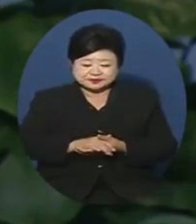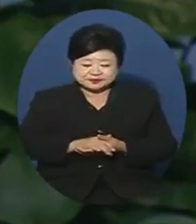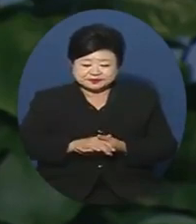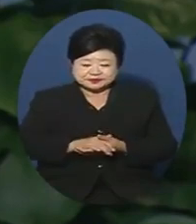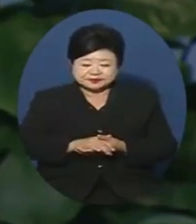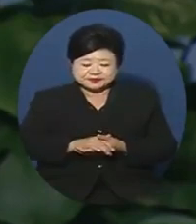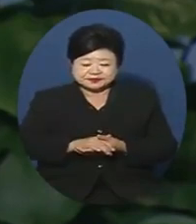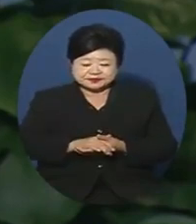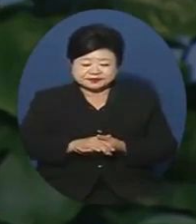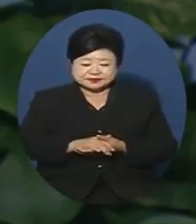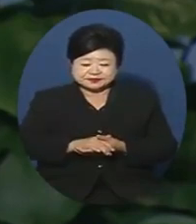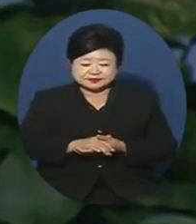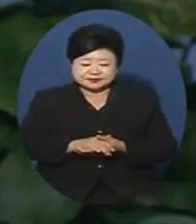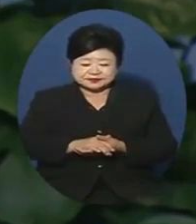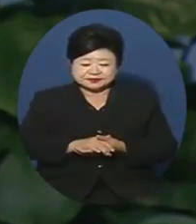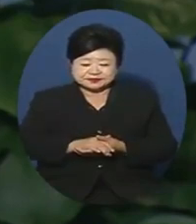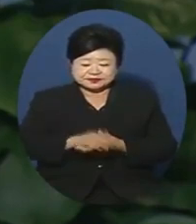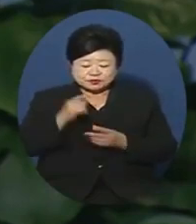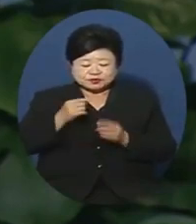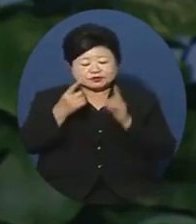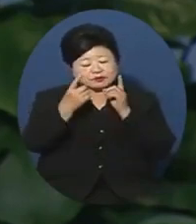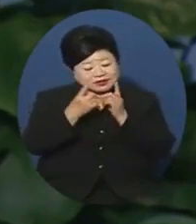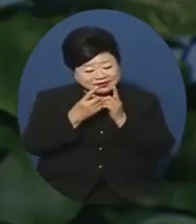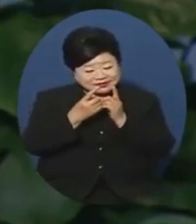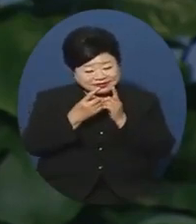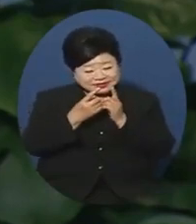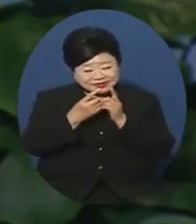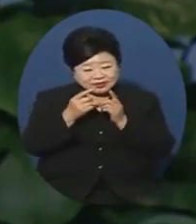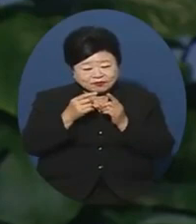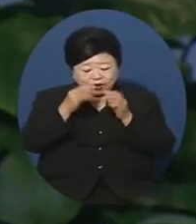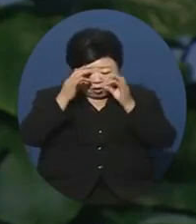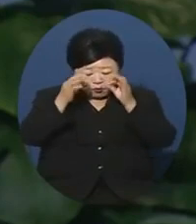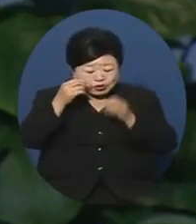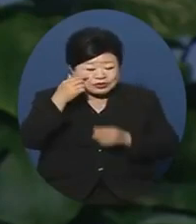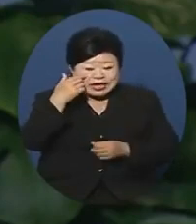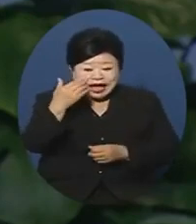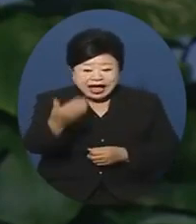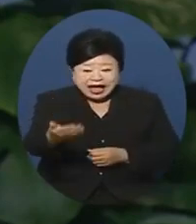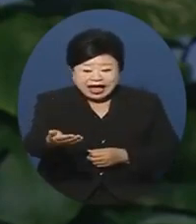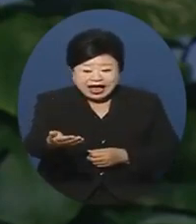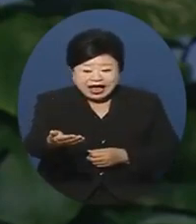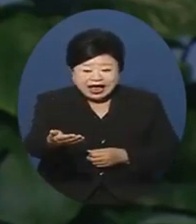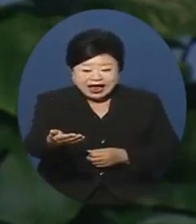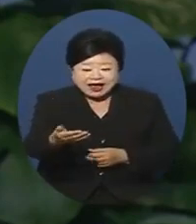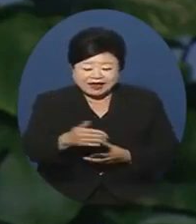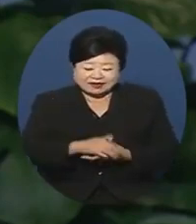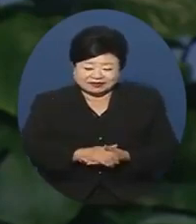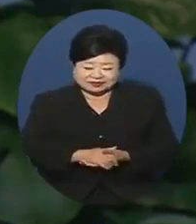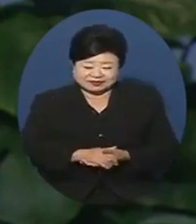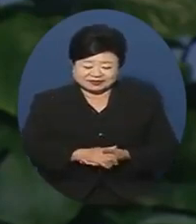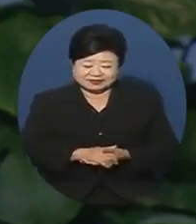예수님이 저와 만났는데 무엇을 보느냐 그래요.